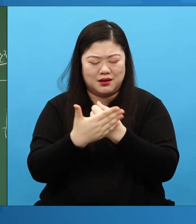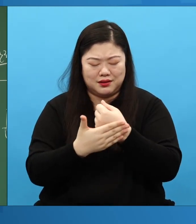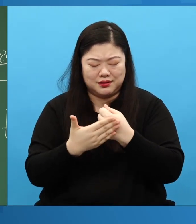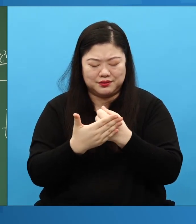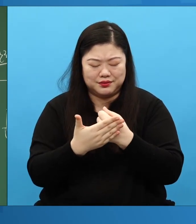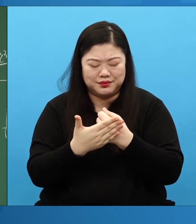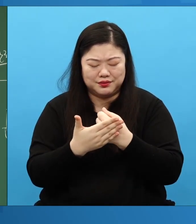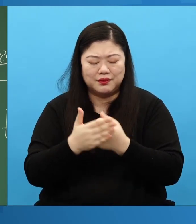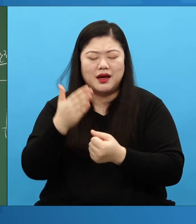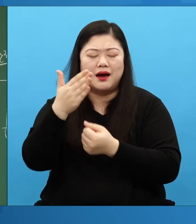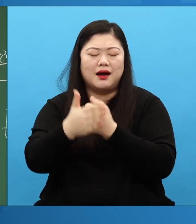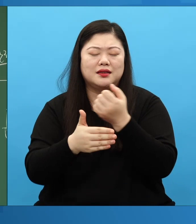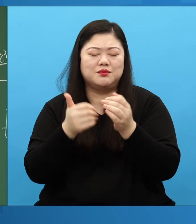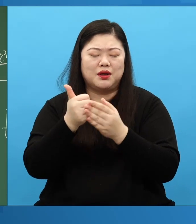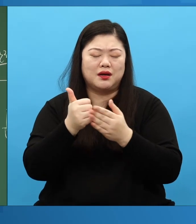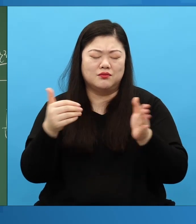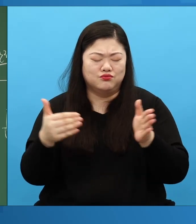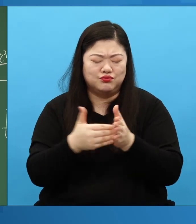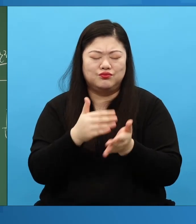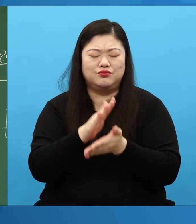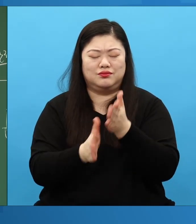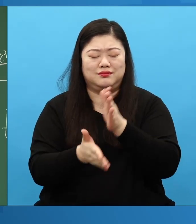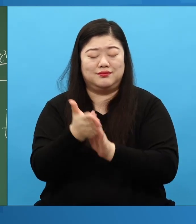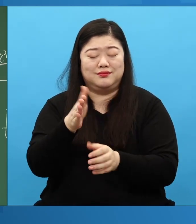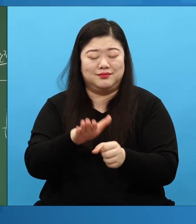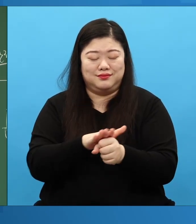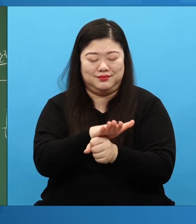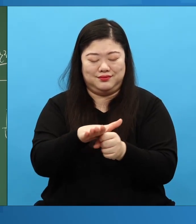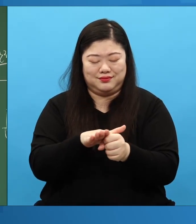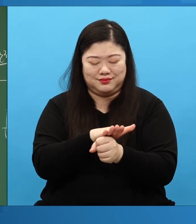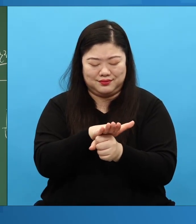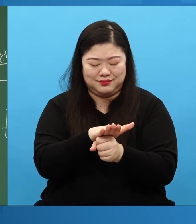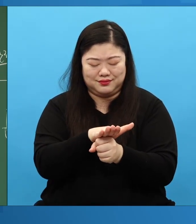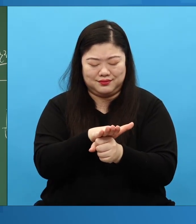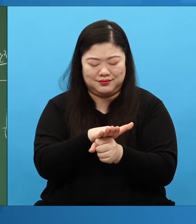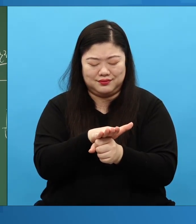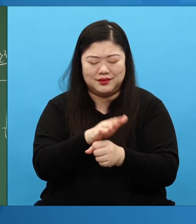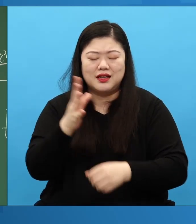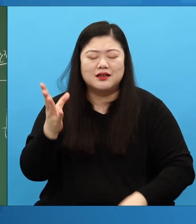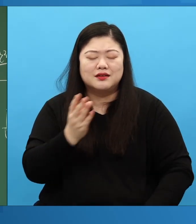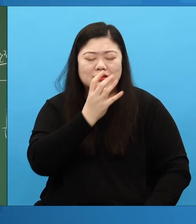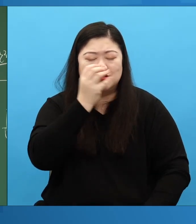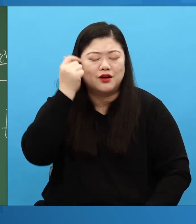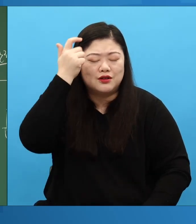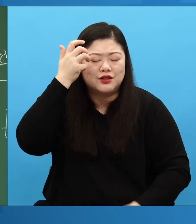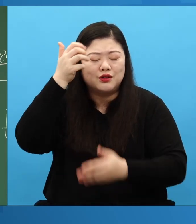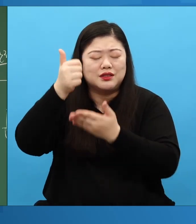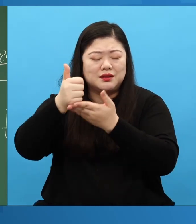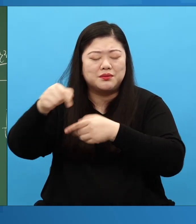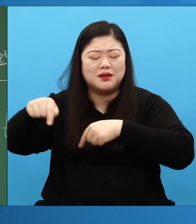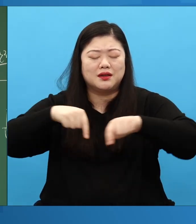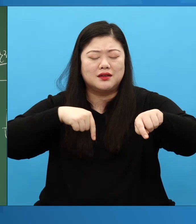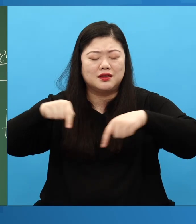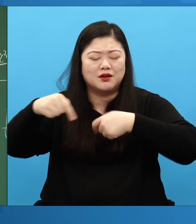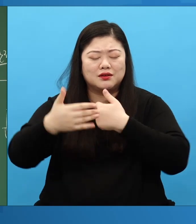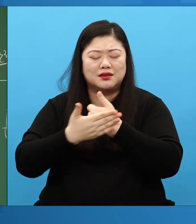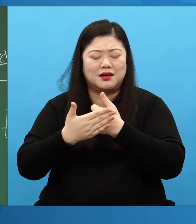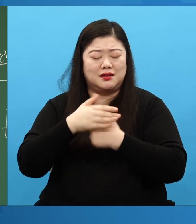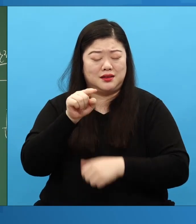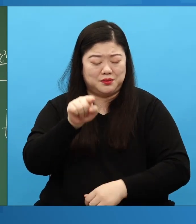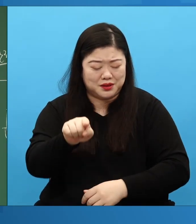Christ, who is the King of all kings, 하나님의 무한하신 사랑하심과 and the infinite power and love of our Father God, 성령님의 and the 역사하심이 working of the Holy Spirit